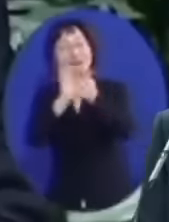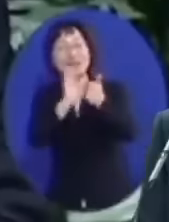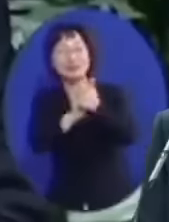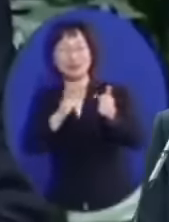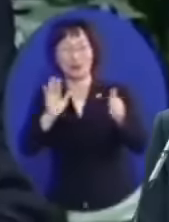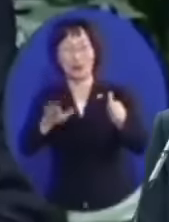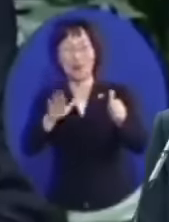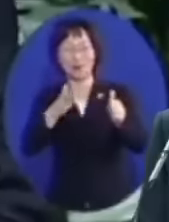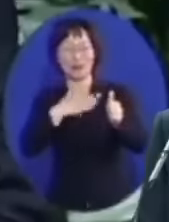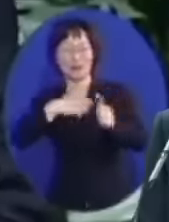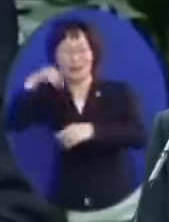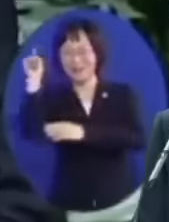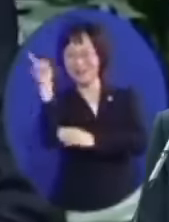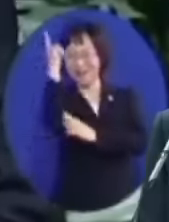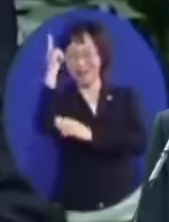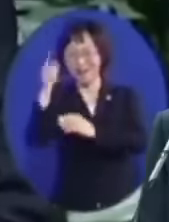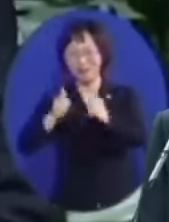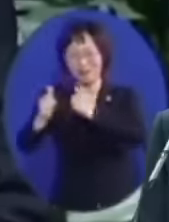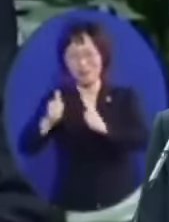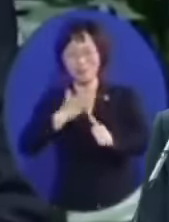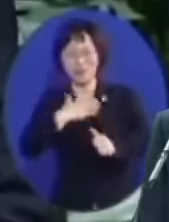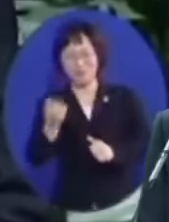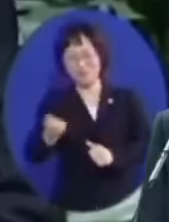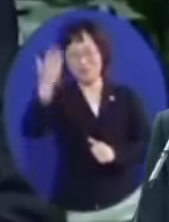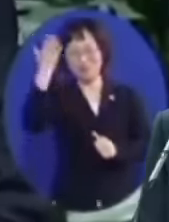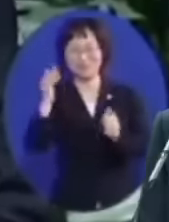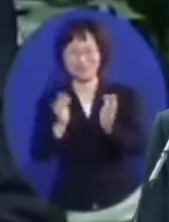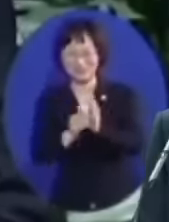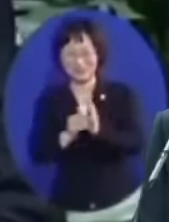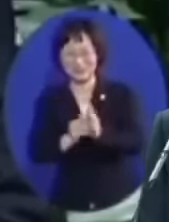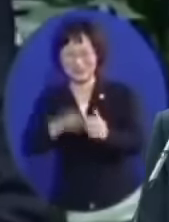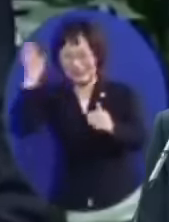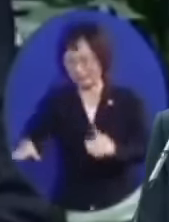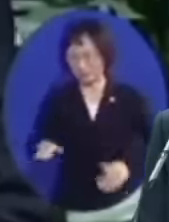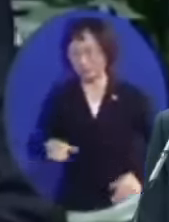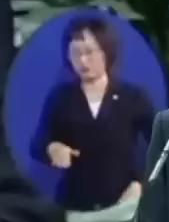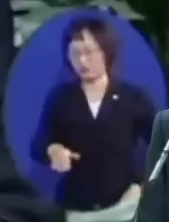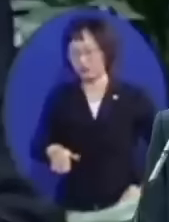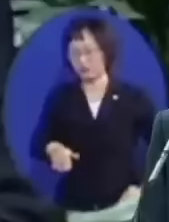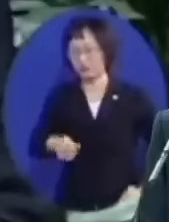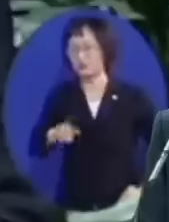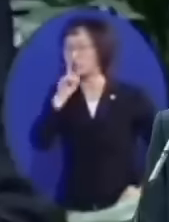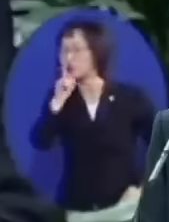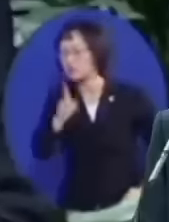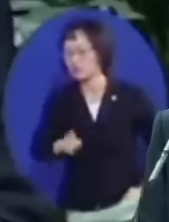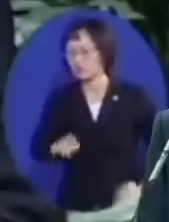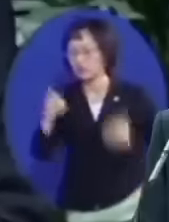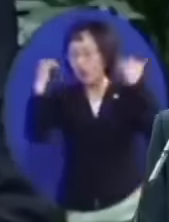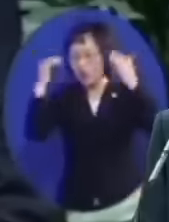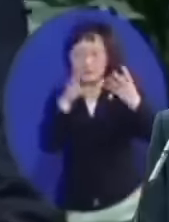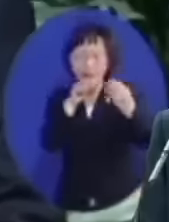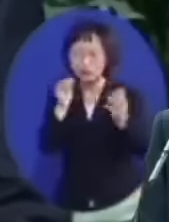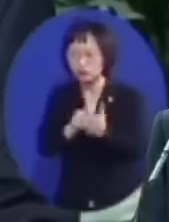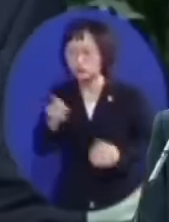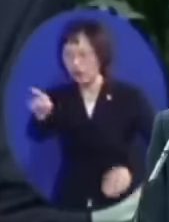오늘 야구시합에 동네 중학 학생이 이겼습니다. 지겠다! 어른들 이야기하는데 쓸데없는 소리입니다.